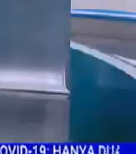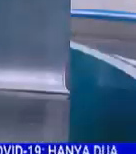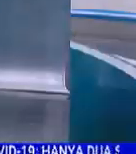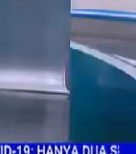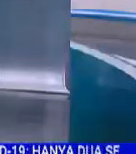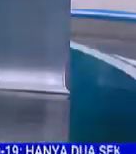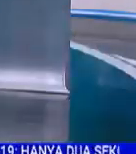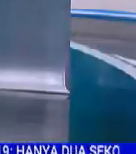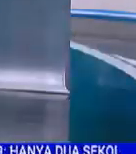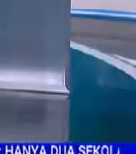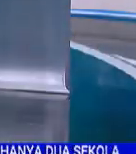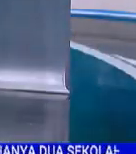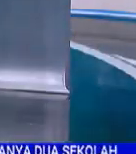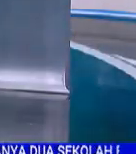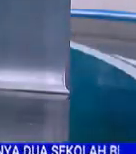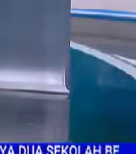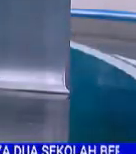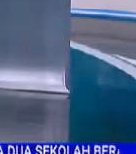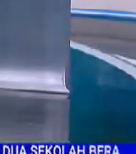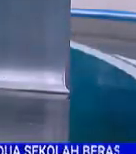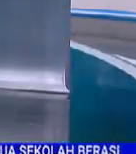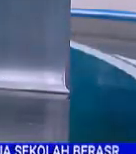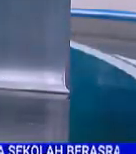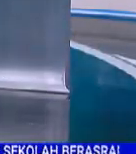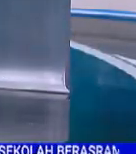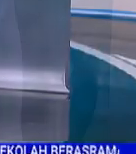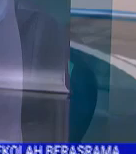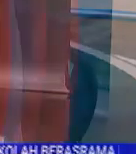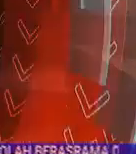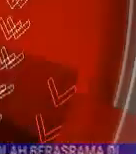Desmond. Kita ikuti paparan utama malam ini.